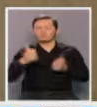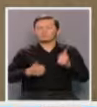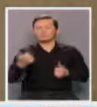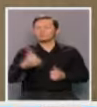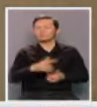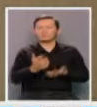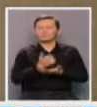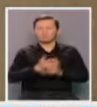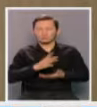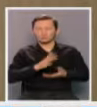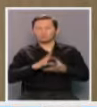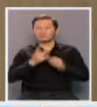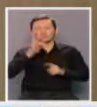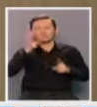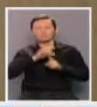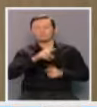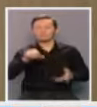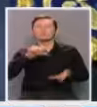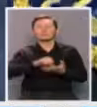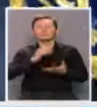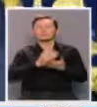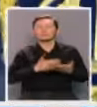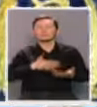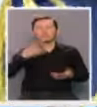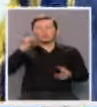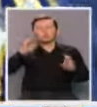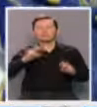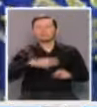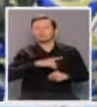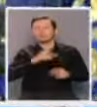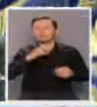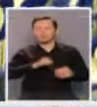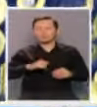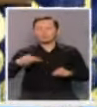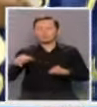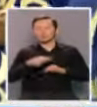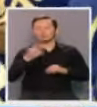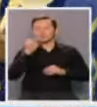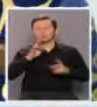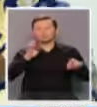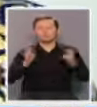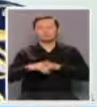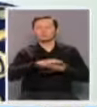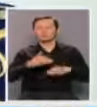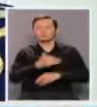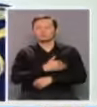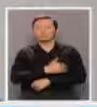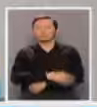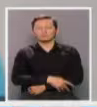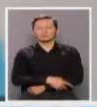международных конкурсов. «Моей целью выступления на мегапроекте «Мен Казахпын» было показать свое искусство большой публике», — говорит он.